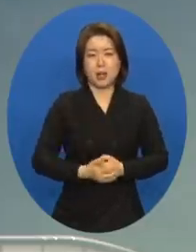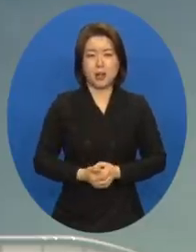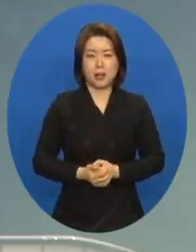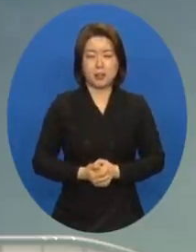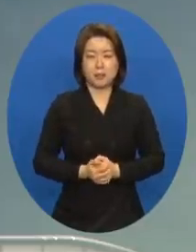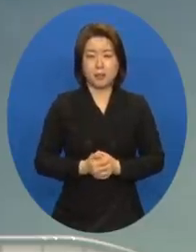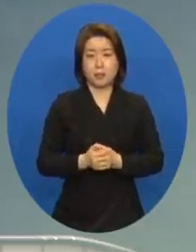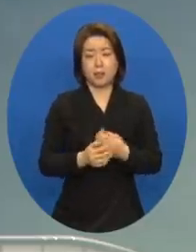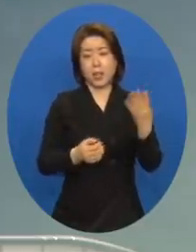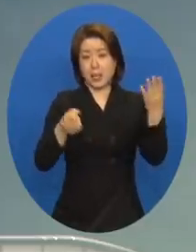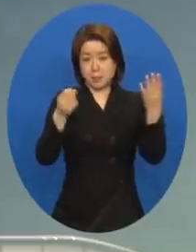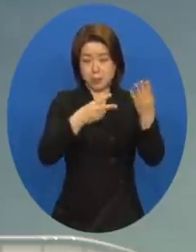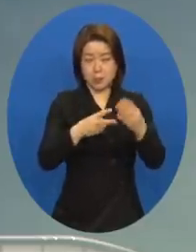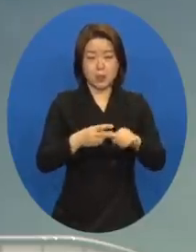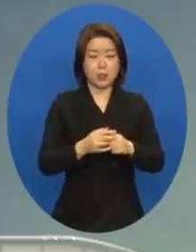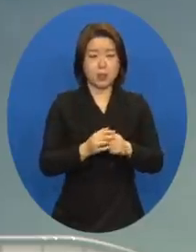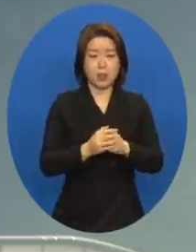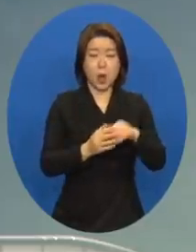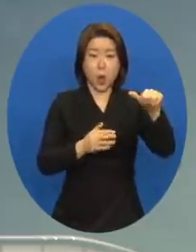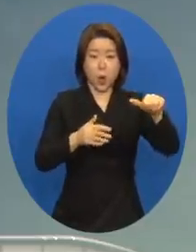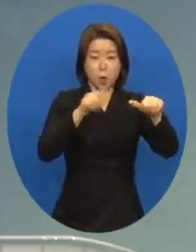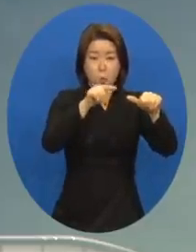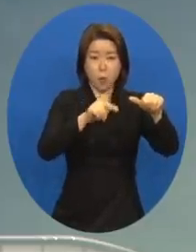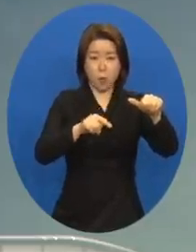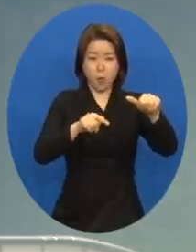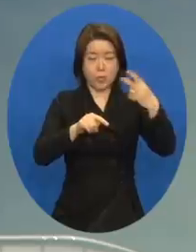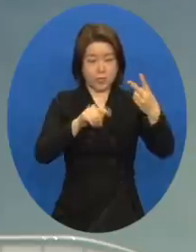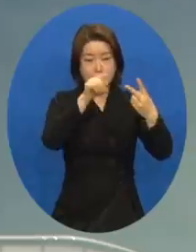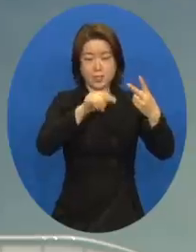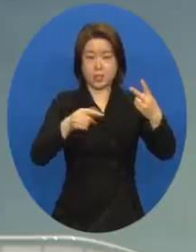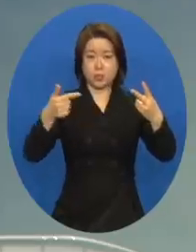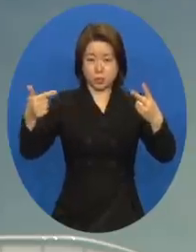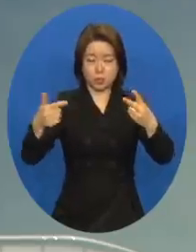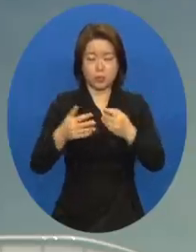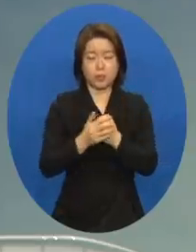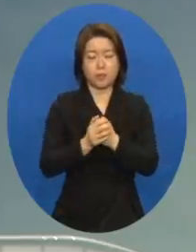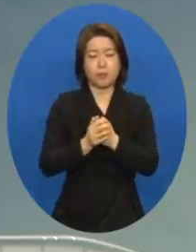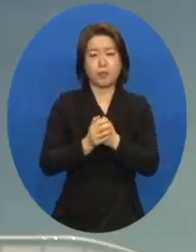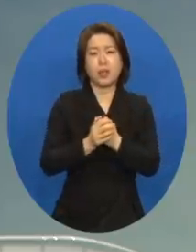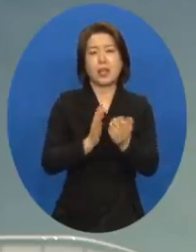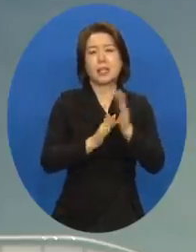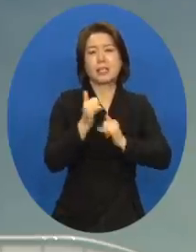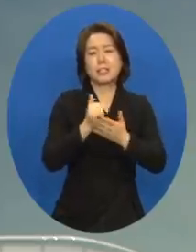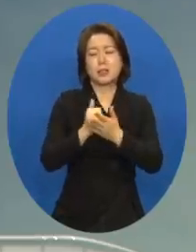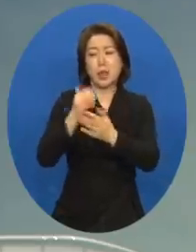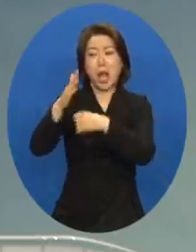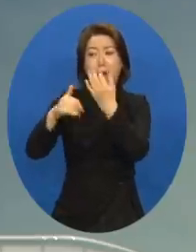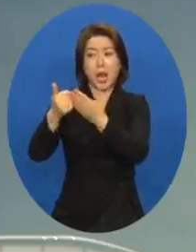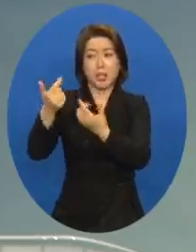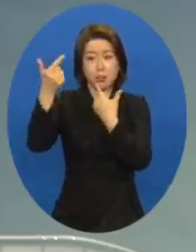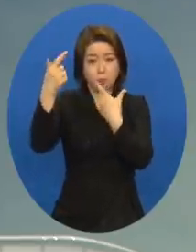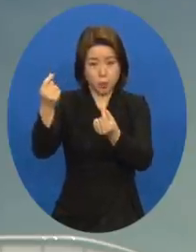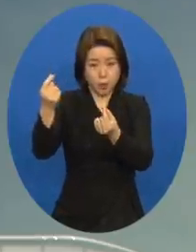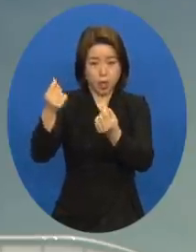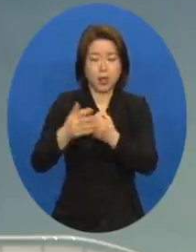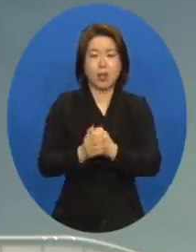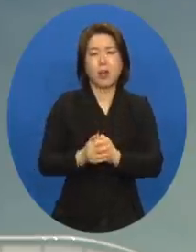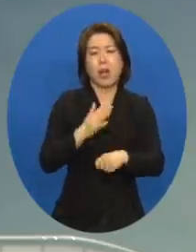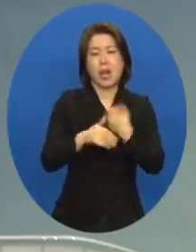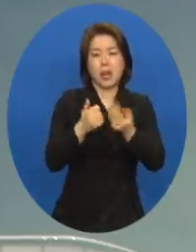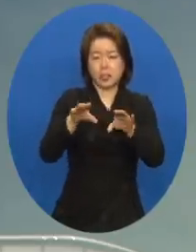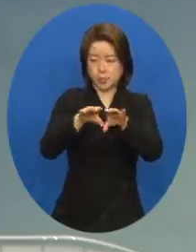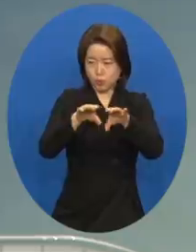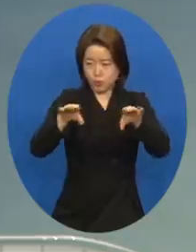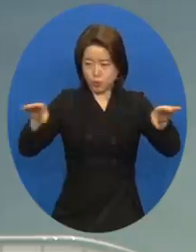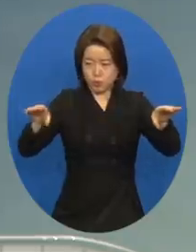빌립보서 2장 6절에서 8절의 말씀입니다. 그는 근본 하나님의 본체시나 하나님과